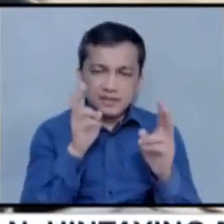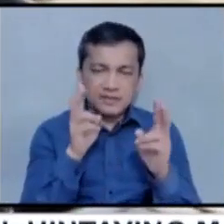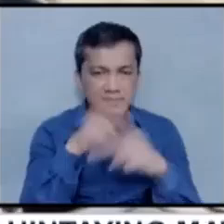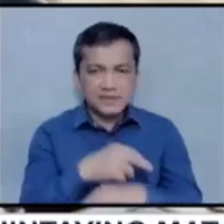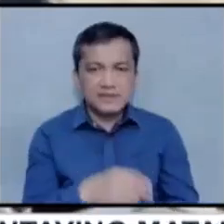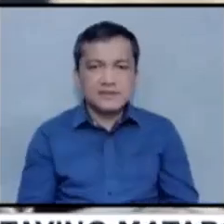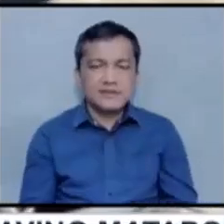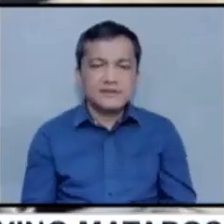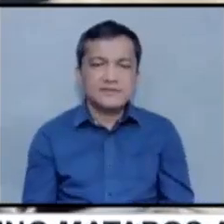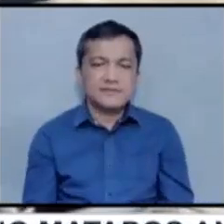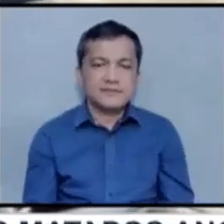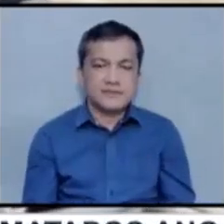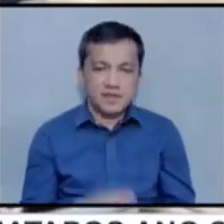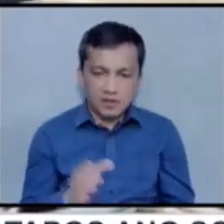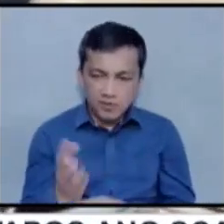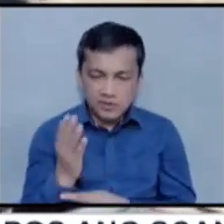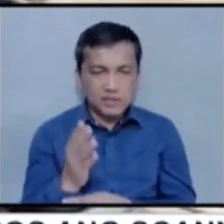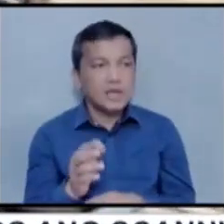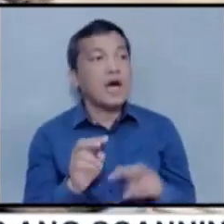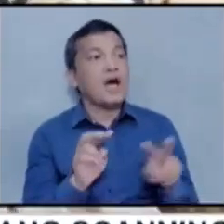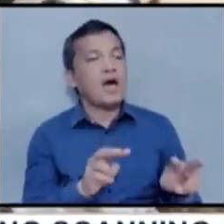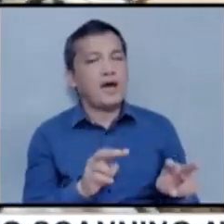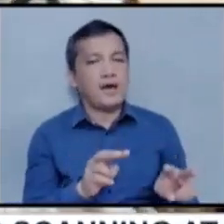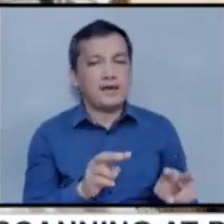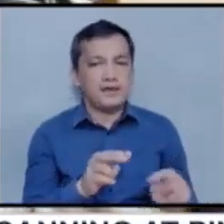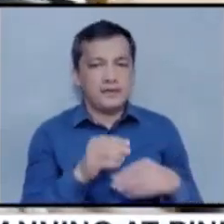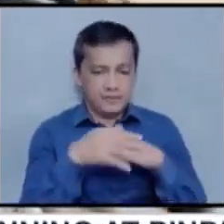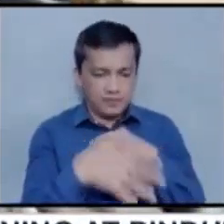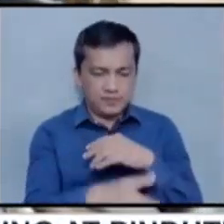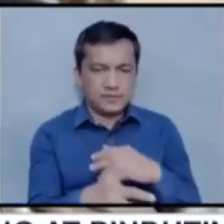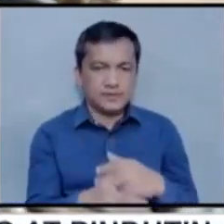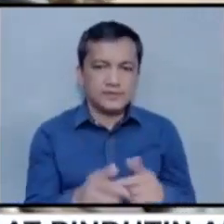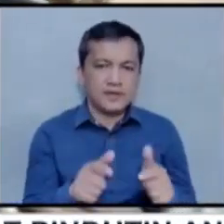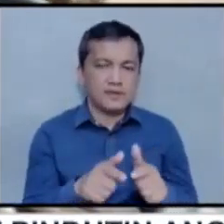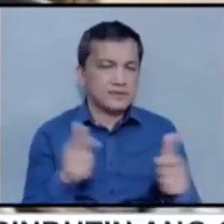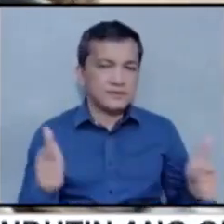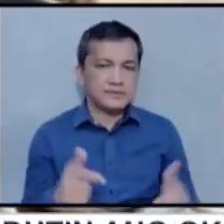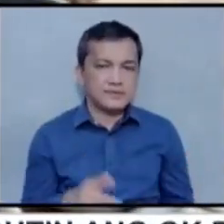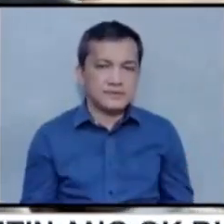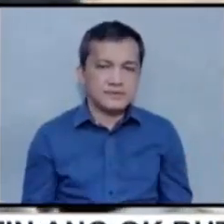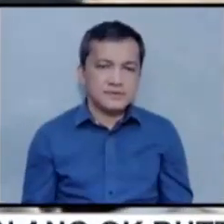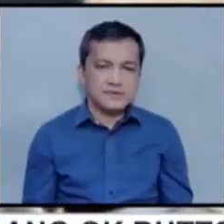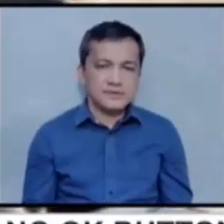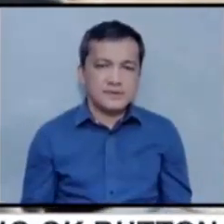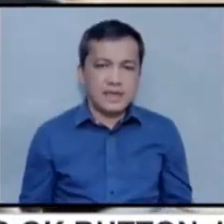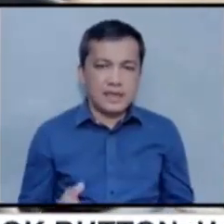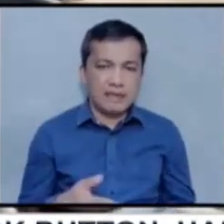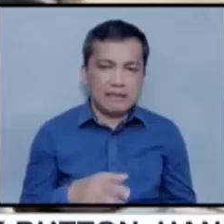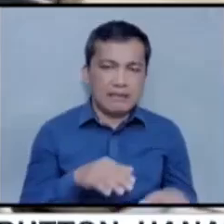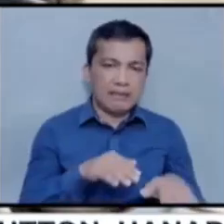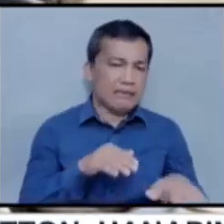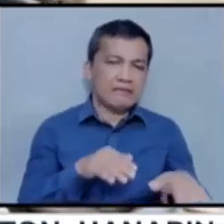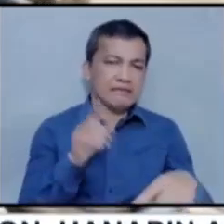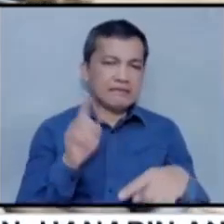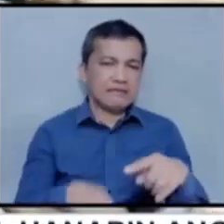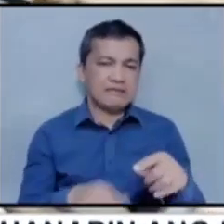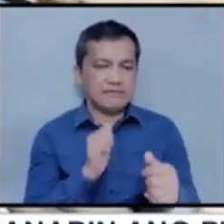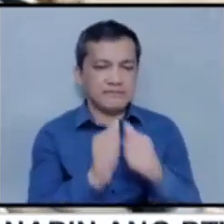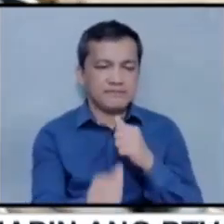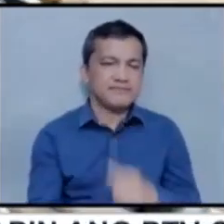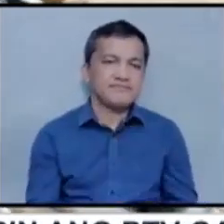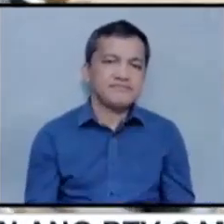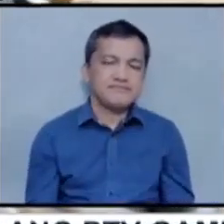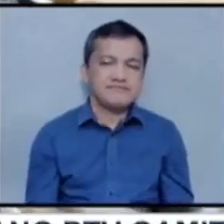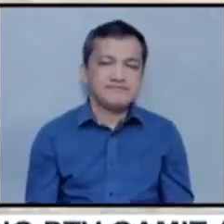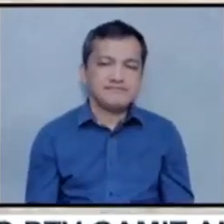na nakakita nami nga pertigide da ko ah. Aka na ra mga sakyan na nagparke gid nang sila kaagi. Kuan dagan jud.